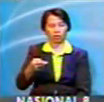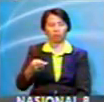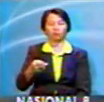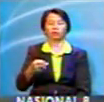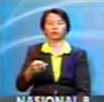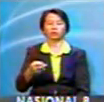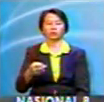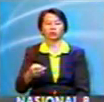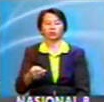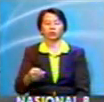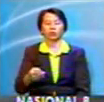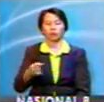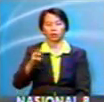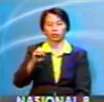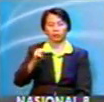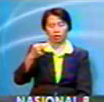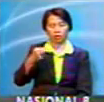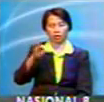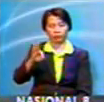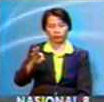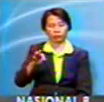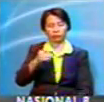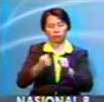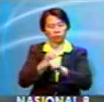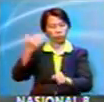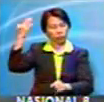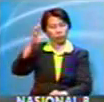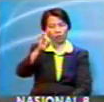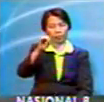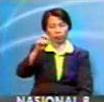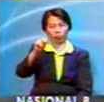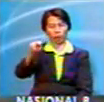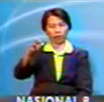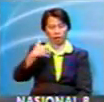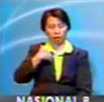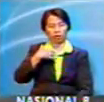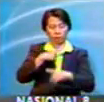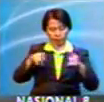ada, that is tahun 80-an. Tapi sekarang kita kena